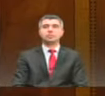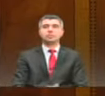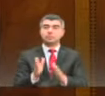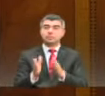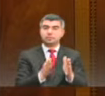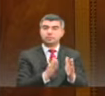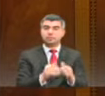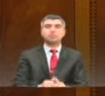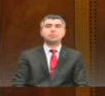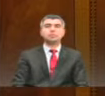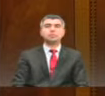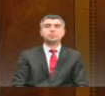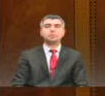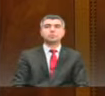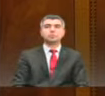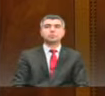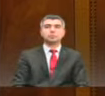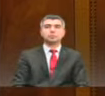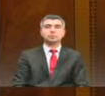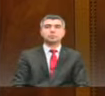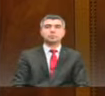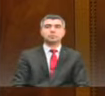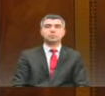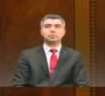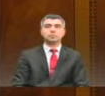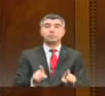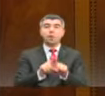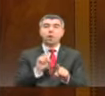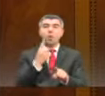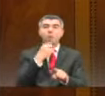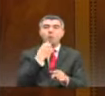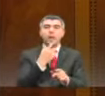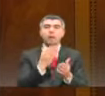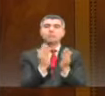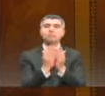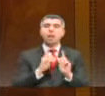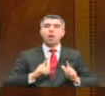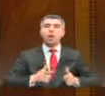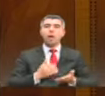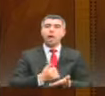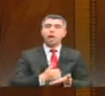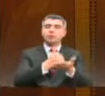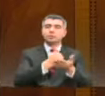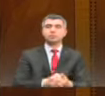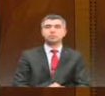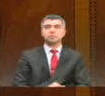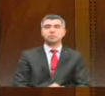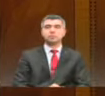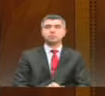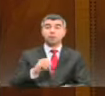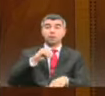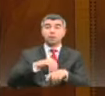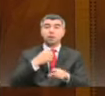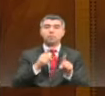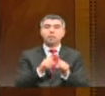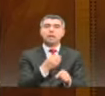ثانيا، المحور الأول هو جودة التعليم. ثانيا، تحسين وتعميم الخدمات